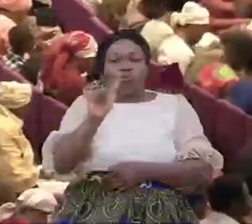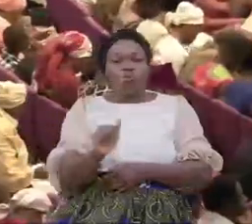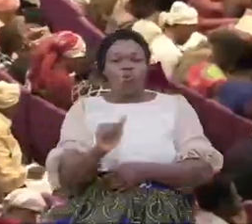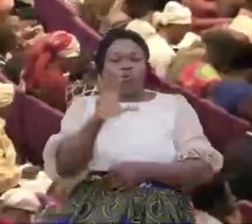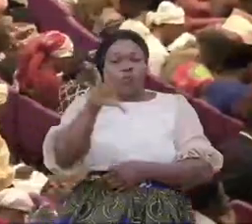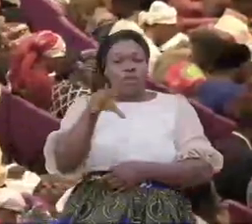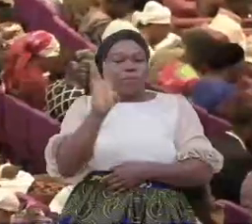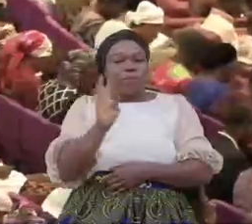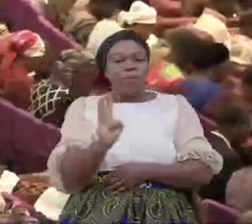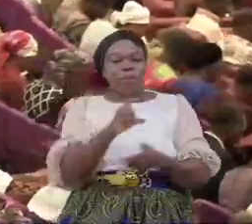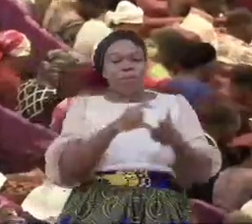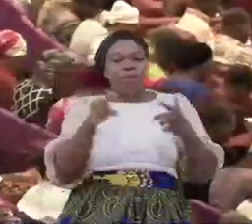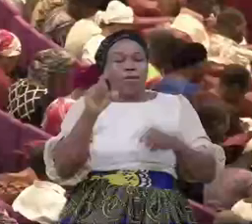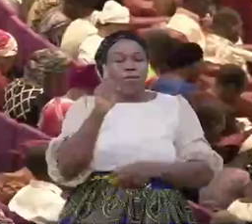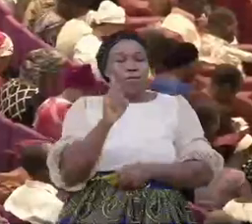lis le verset 1.